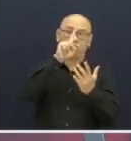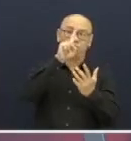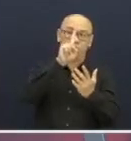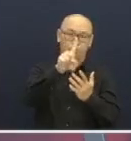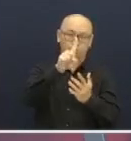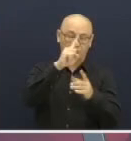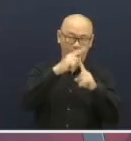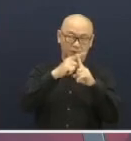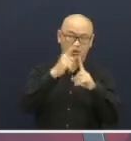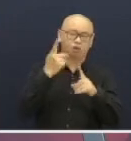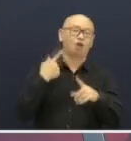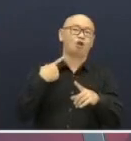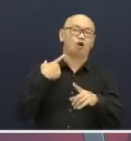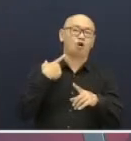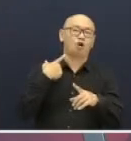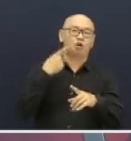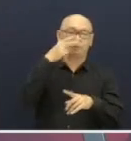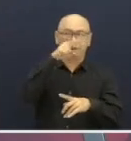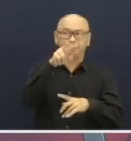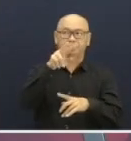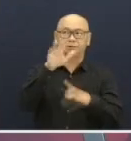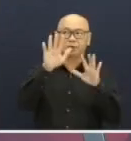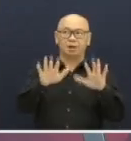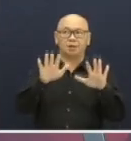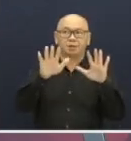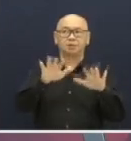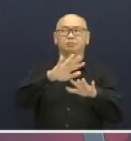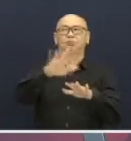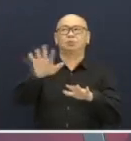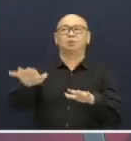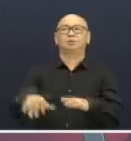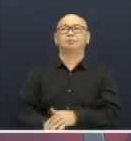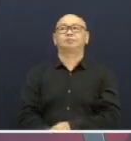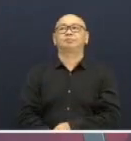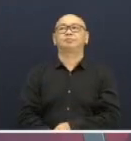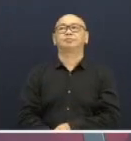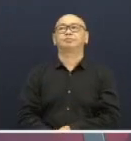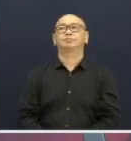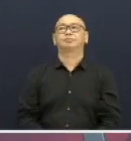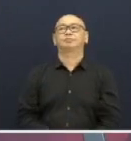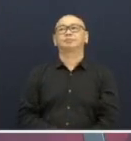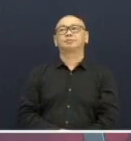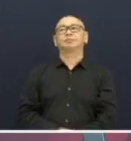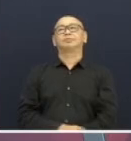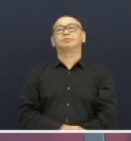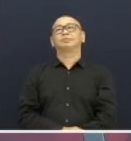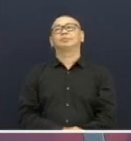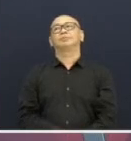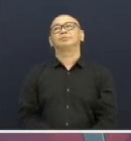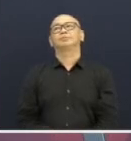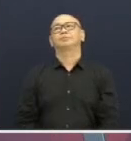mohon disimak dengan baik. Mohon tenang dulu semuanya ya. Kita sepakat untuk tenang, jadi tolong